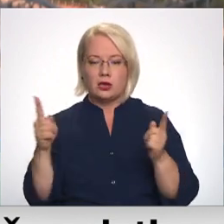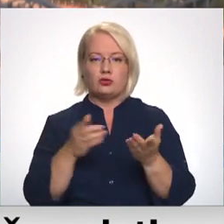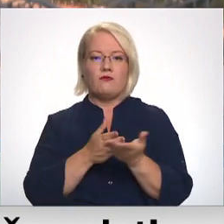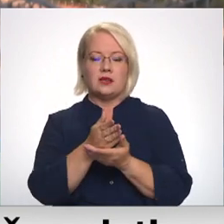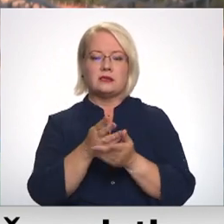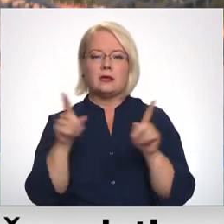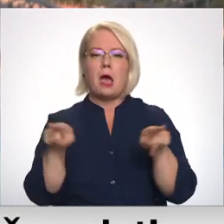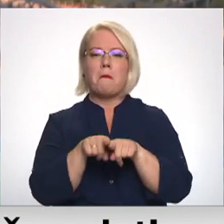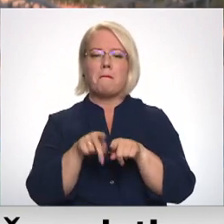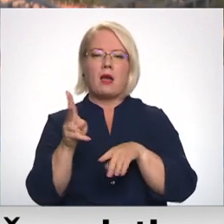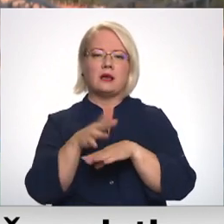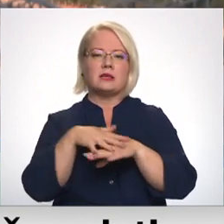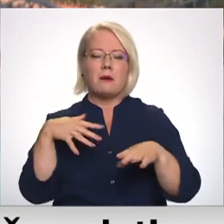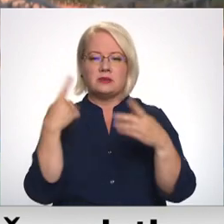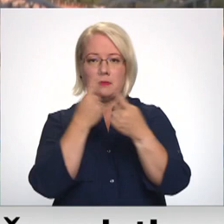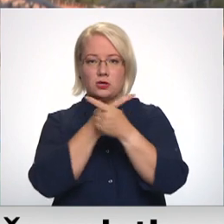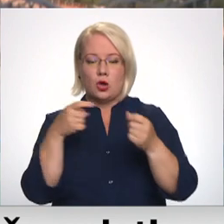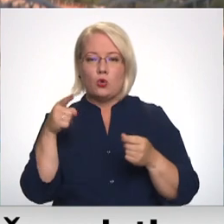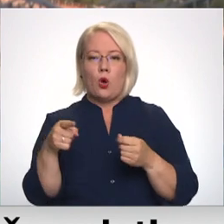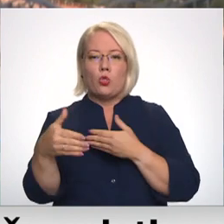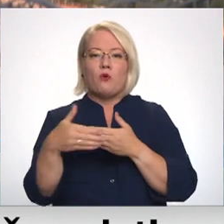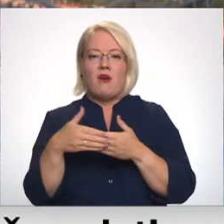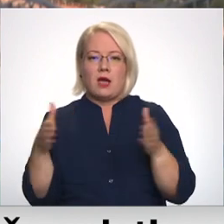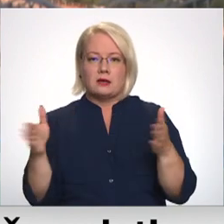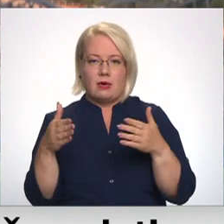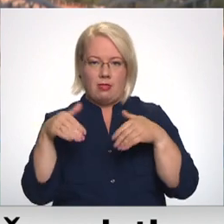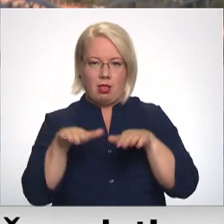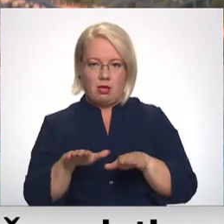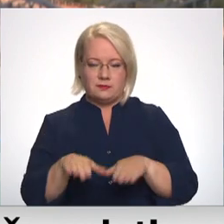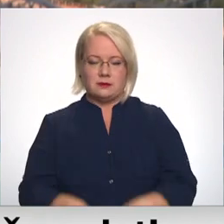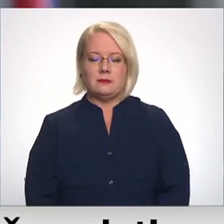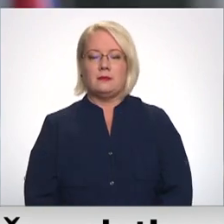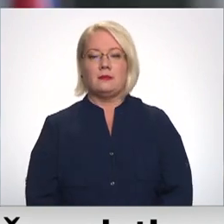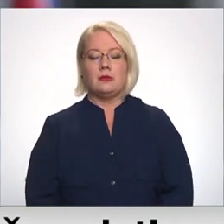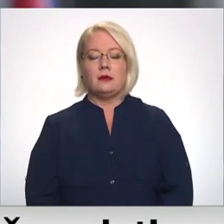Par to varētu lemt jau tuvākajā Saeimas plenārsēdē. Vairāk stāst Iļa Kozins.